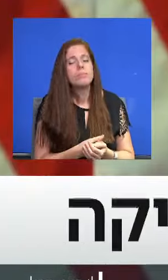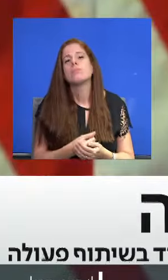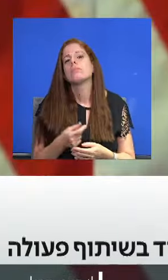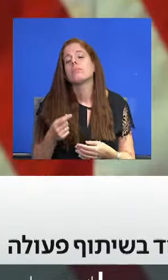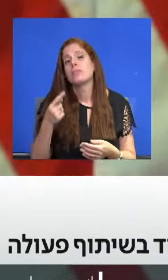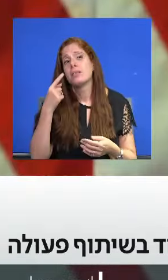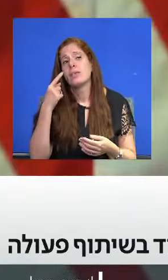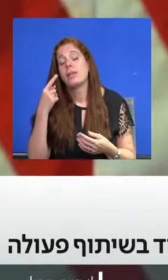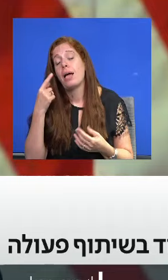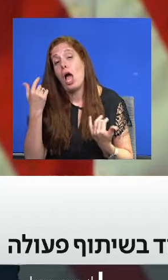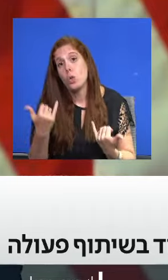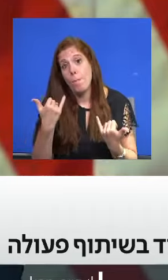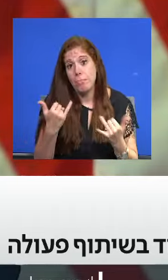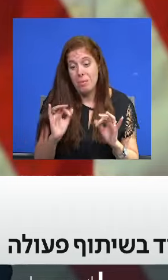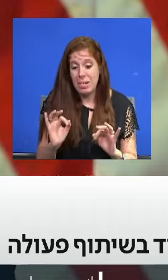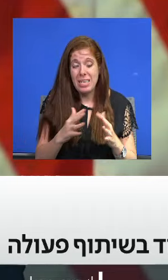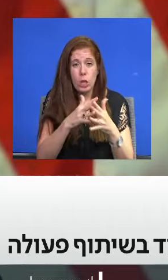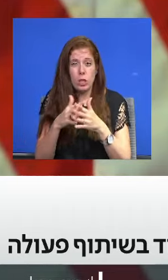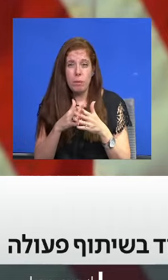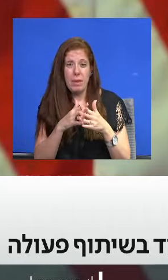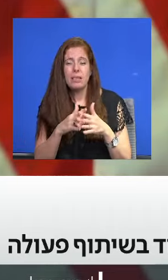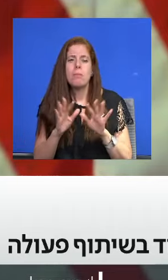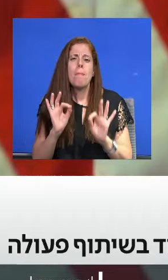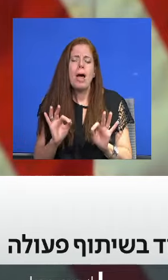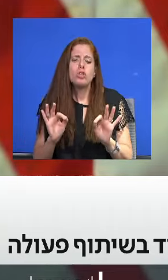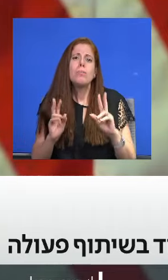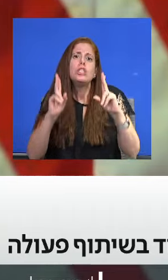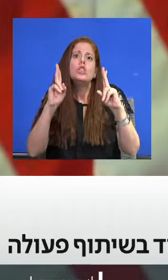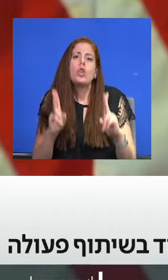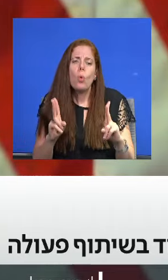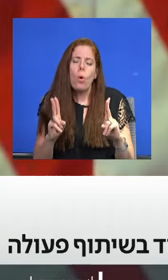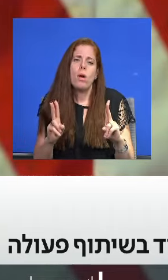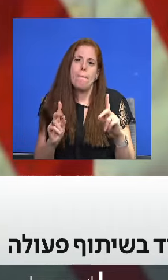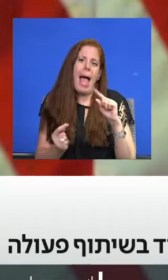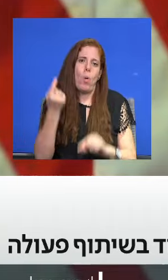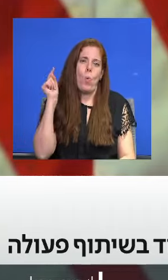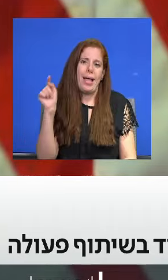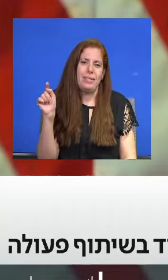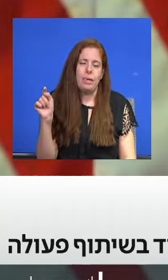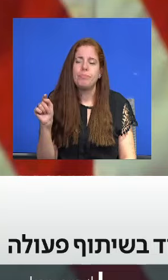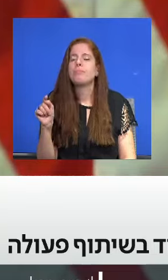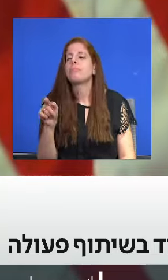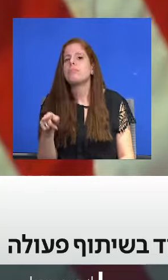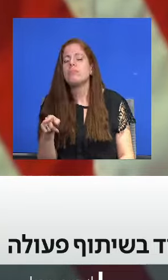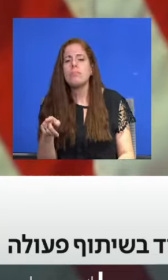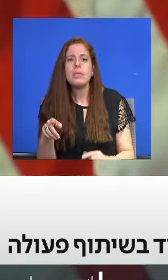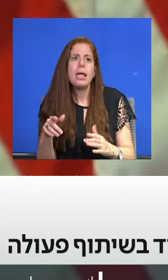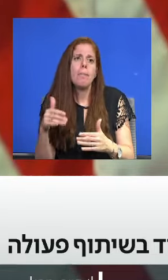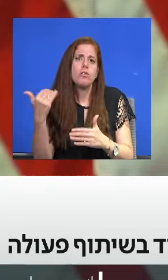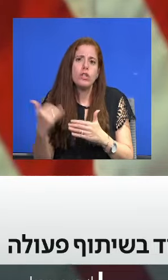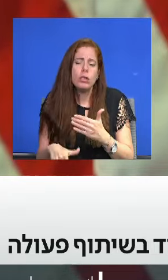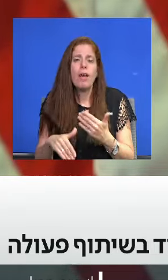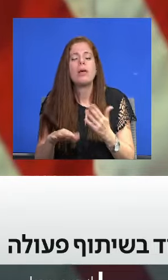תראי, היום למעשה ארצות הברית נמצאת בשיתוק גדול יותר מהאירוע הזה. בסופו של דבר ימצא, במשך הדברים של נתן, מישהו מוסכם